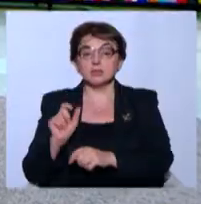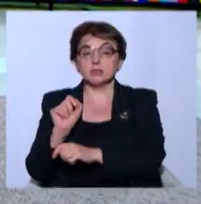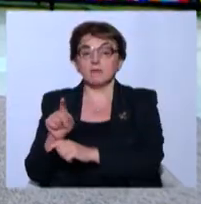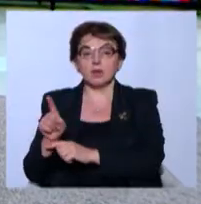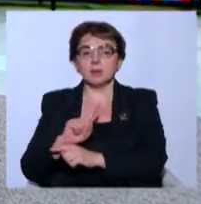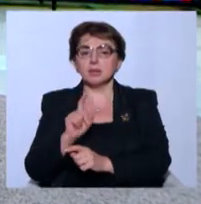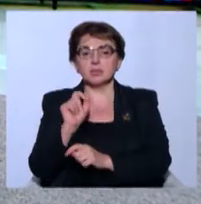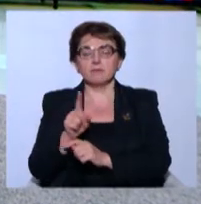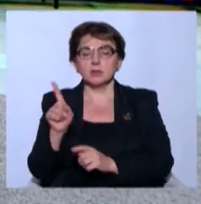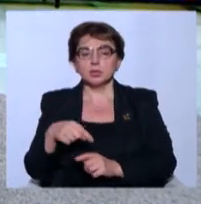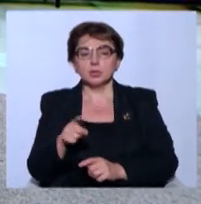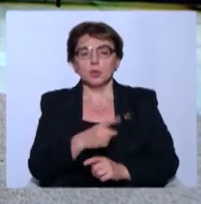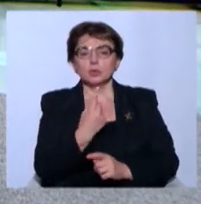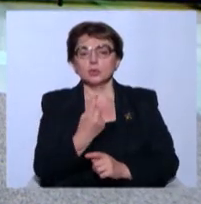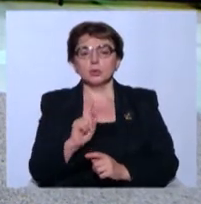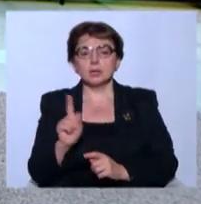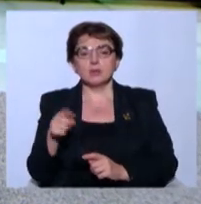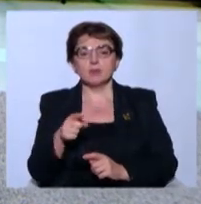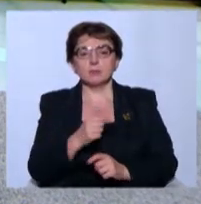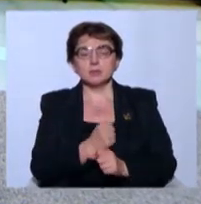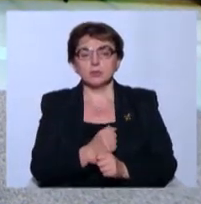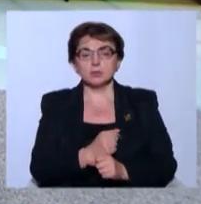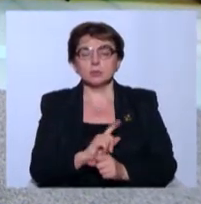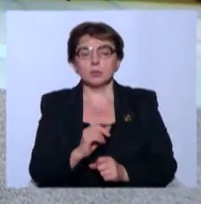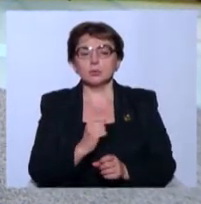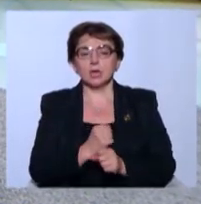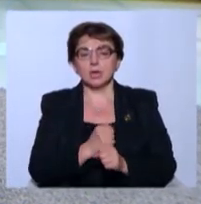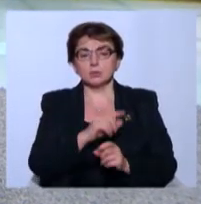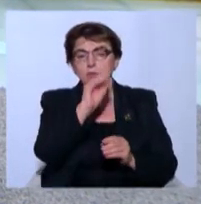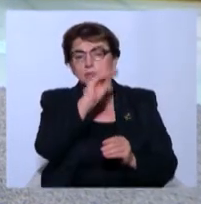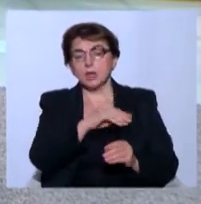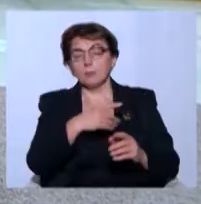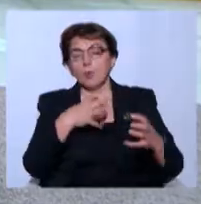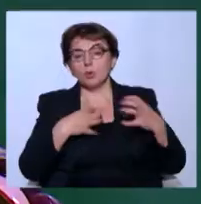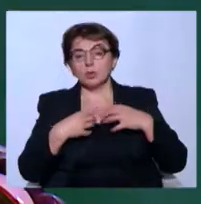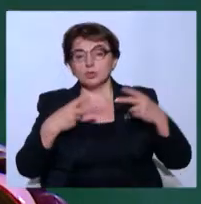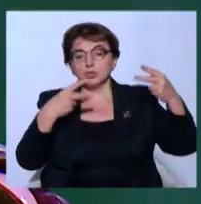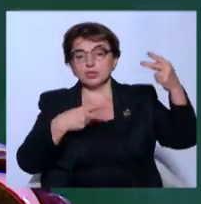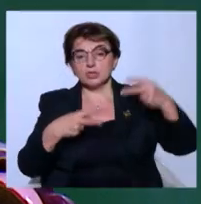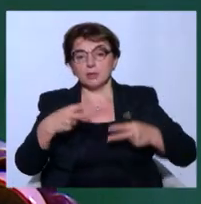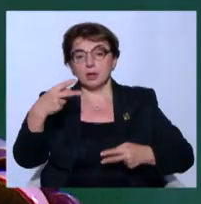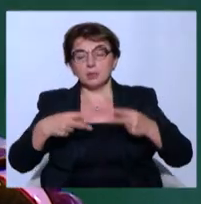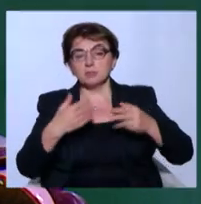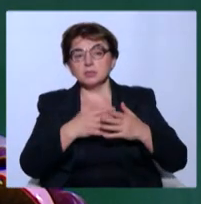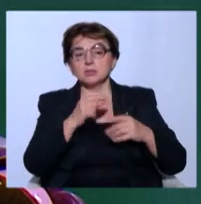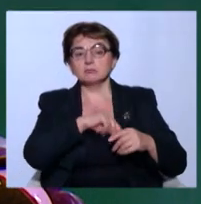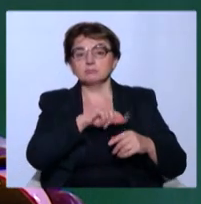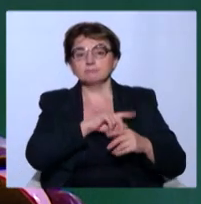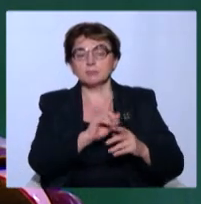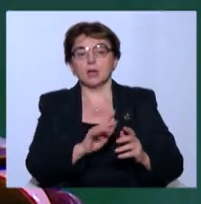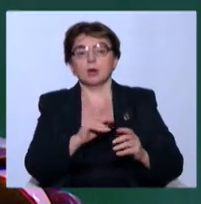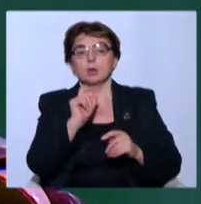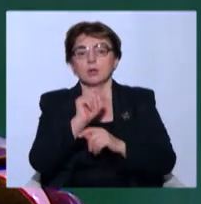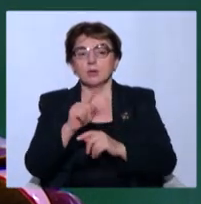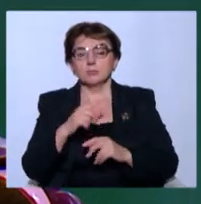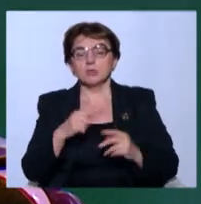ფუნქცია. თქვენ თითოეული სვეტი უნდა შეავსოთ, ამ ორგანოებს მიუწეროთ მისი აგებულება და